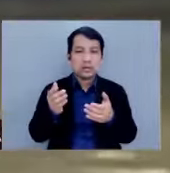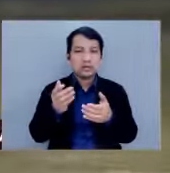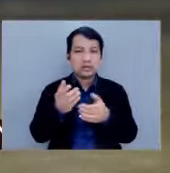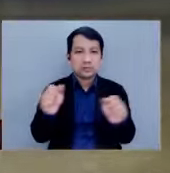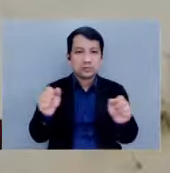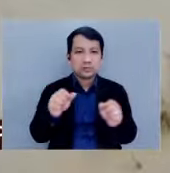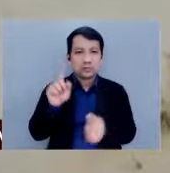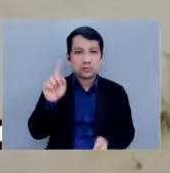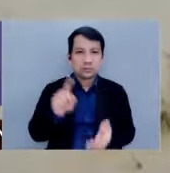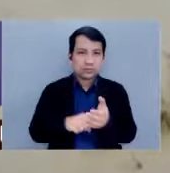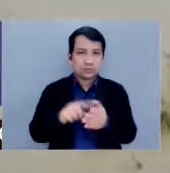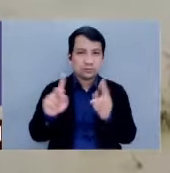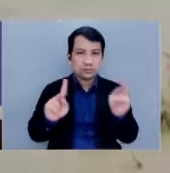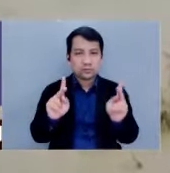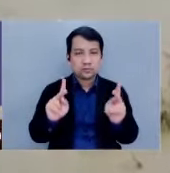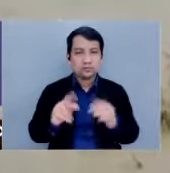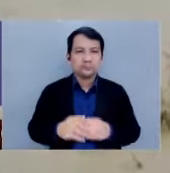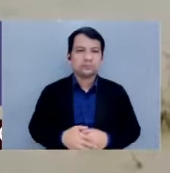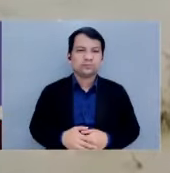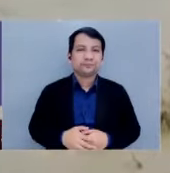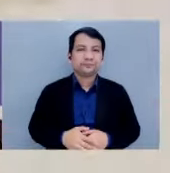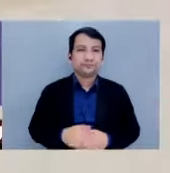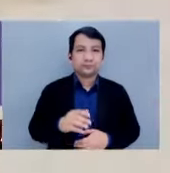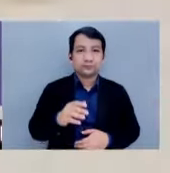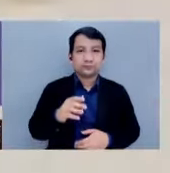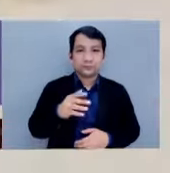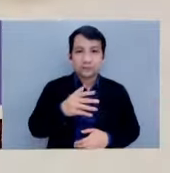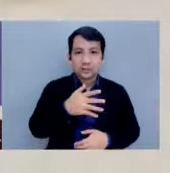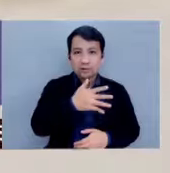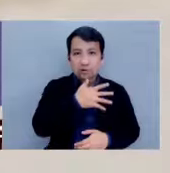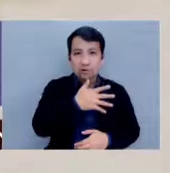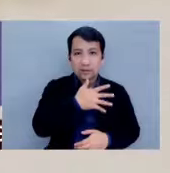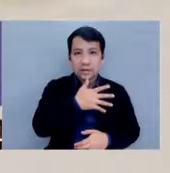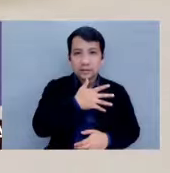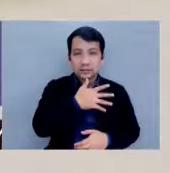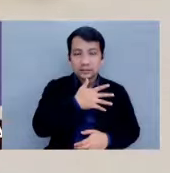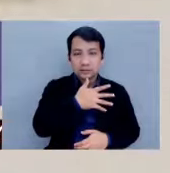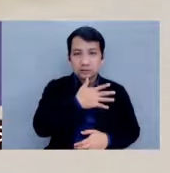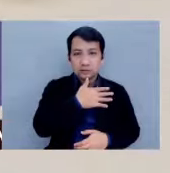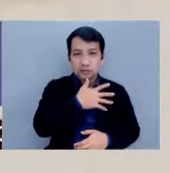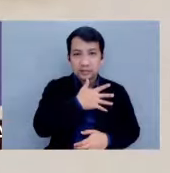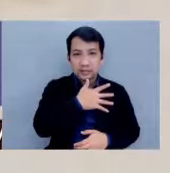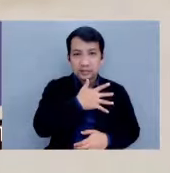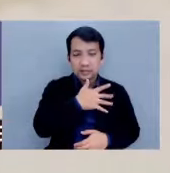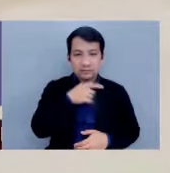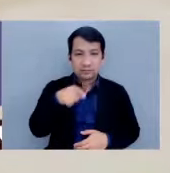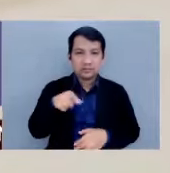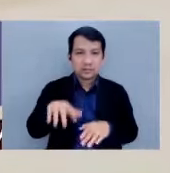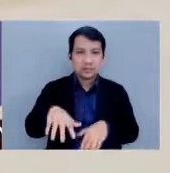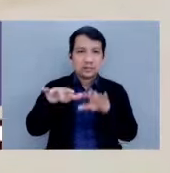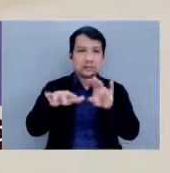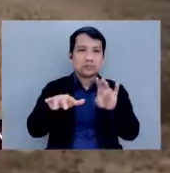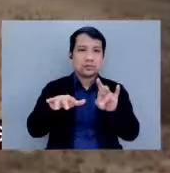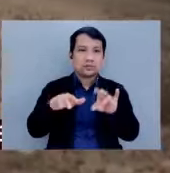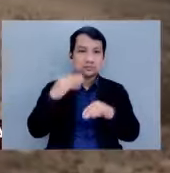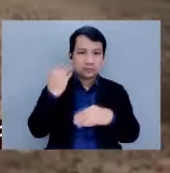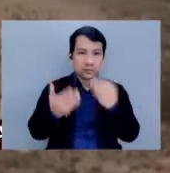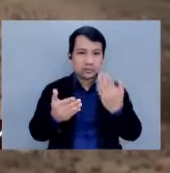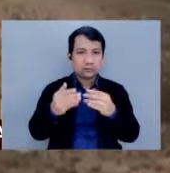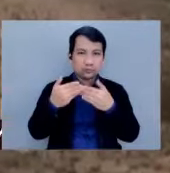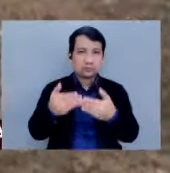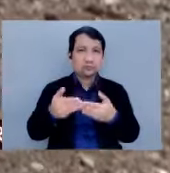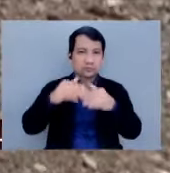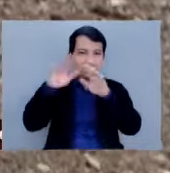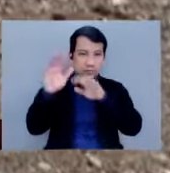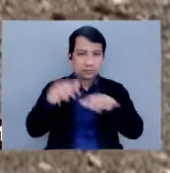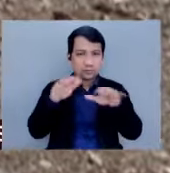residente. Sa bansang Oman, 17 ang patay dahil din sa baha. Patuloy ang pag-ulan doon at tinatayang